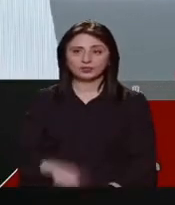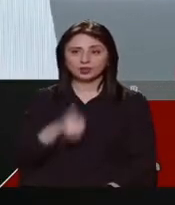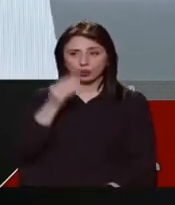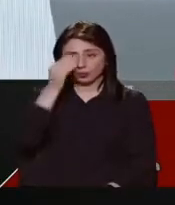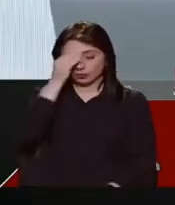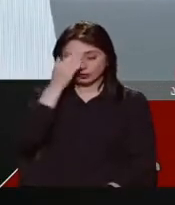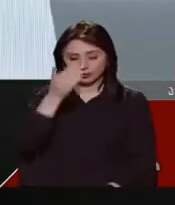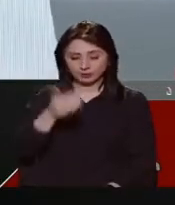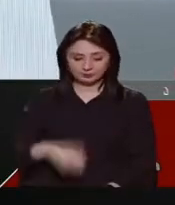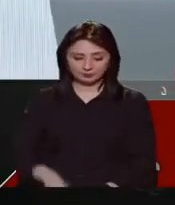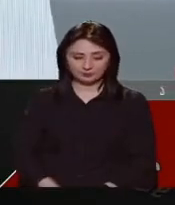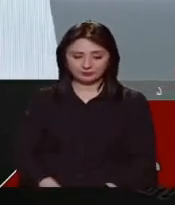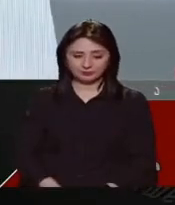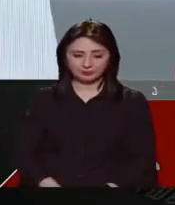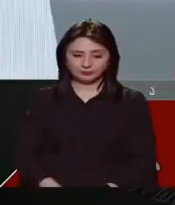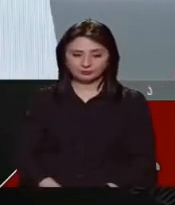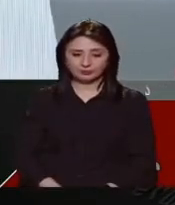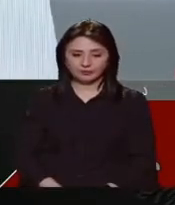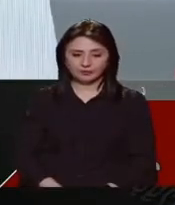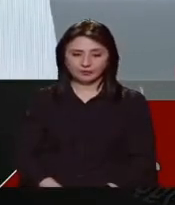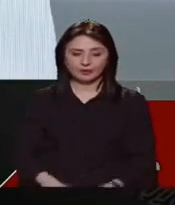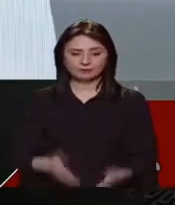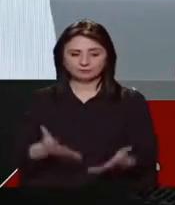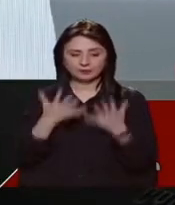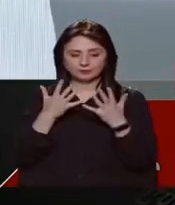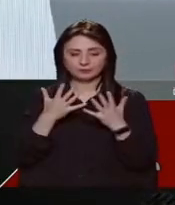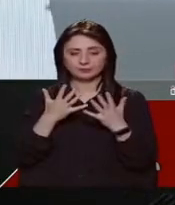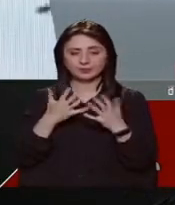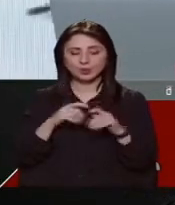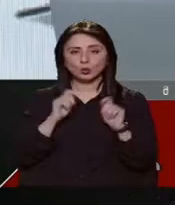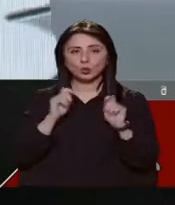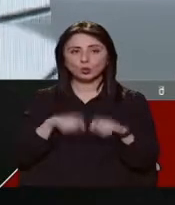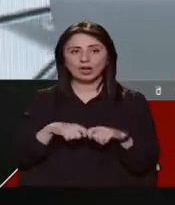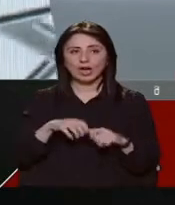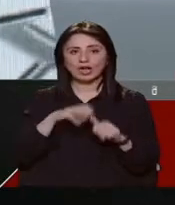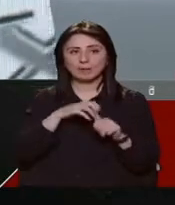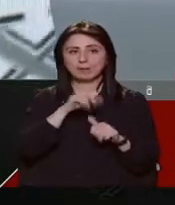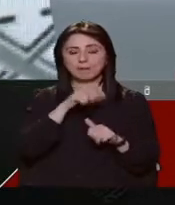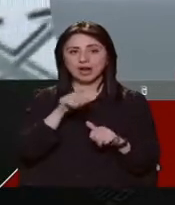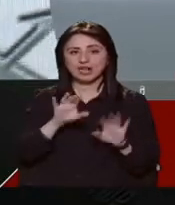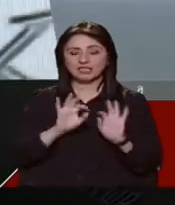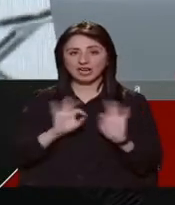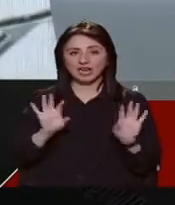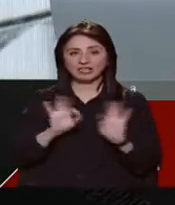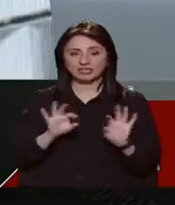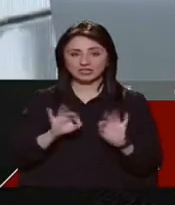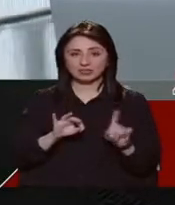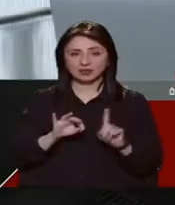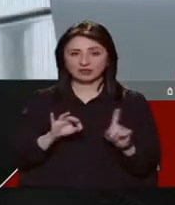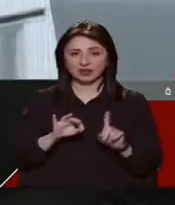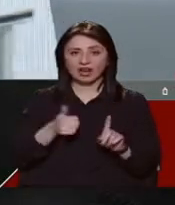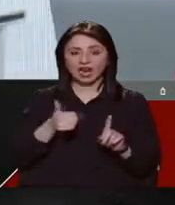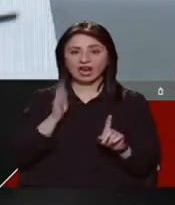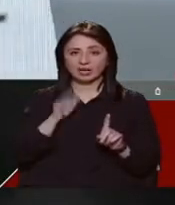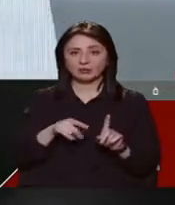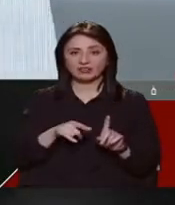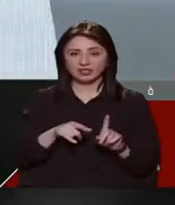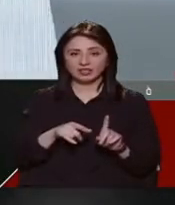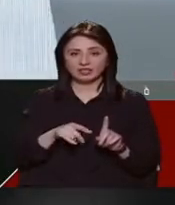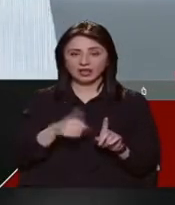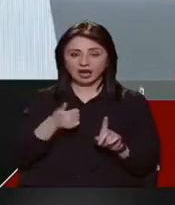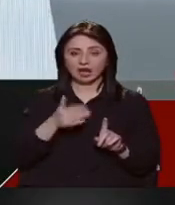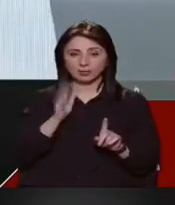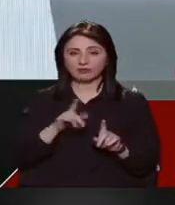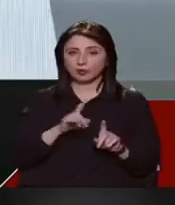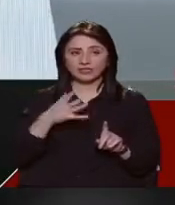როგორია პოზიცია თქვენი? Ცალსახად უკრაინელი მაღალჩინოსნების ის განცხადება, რომ კარგი იქნება და მათ კარგი